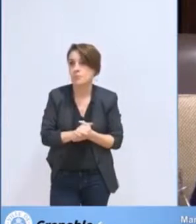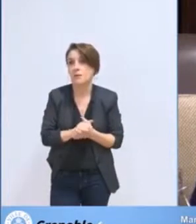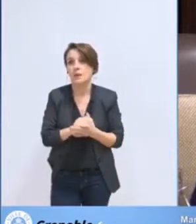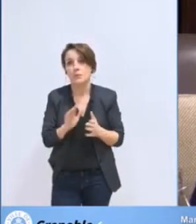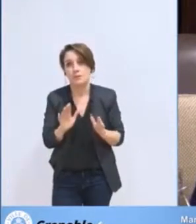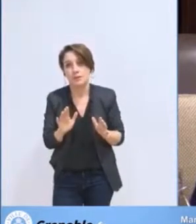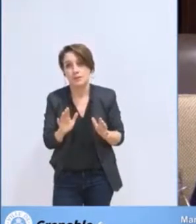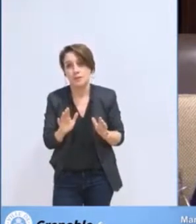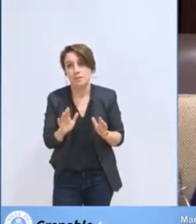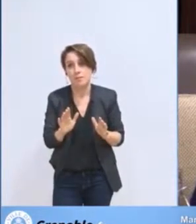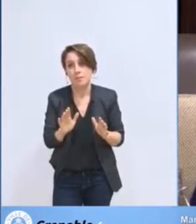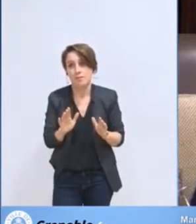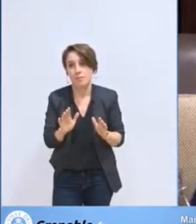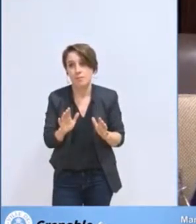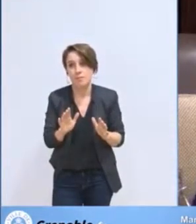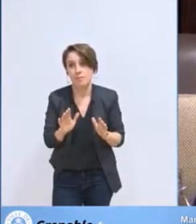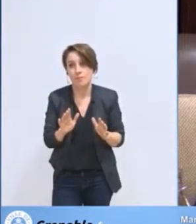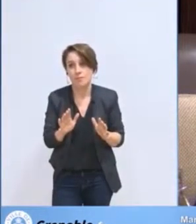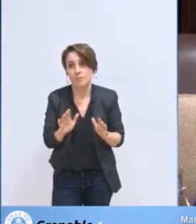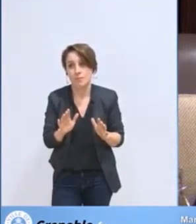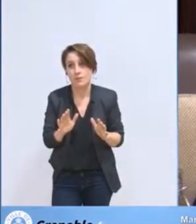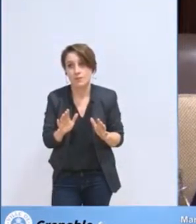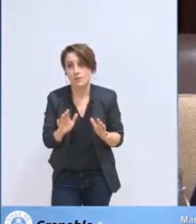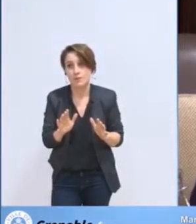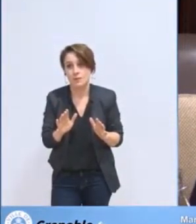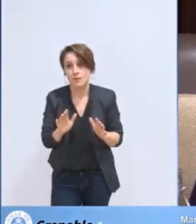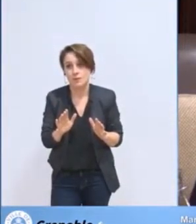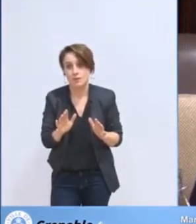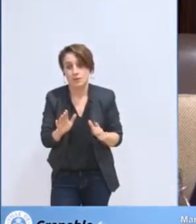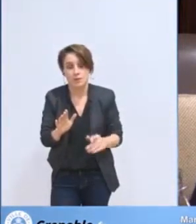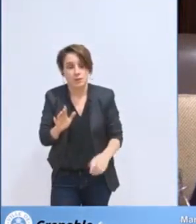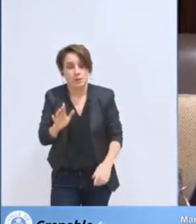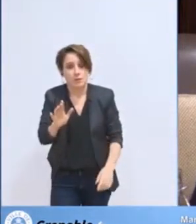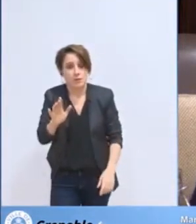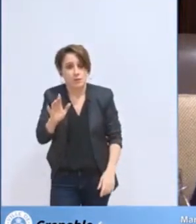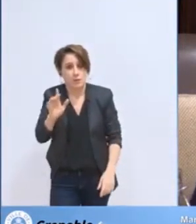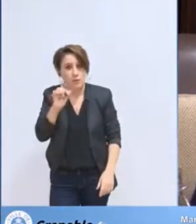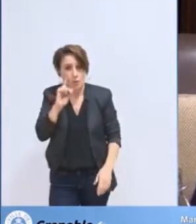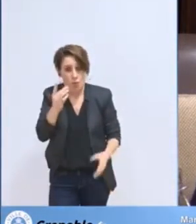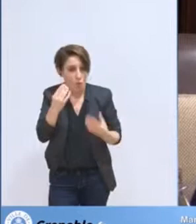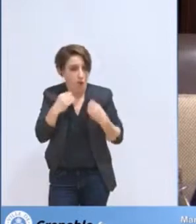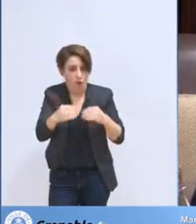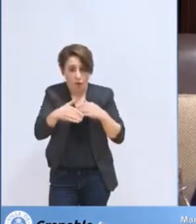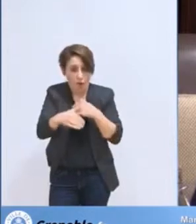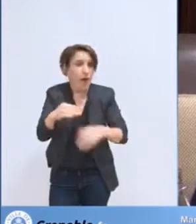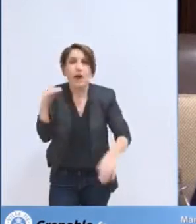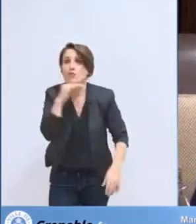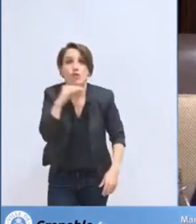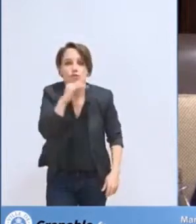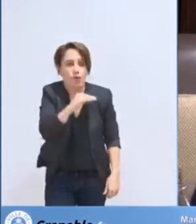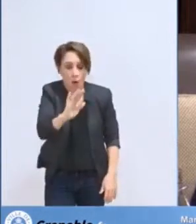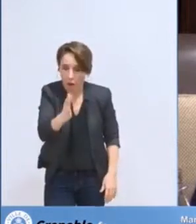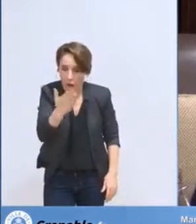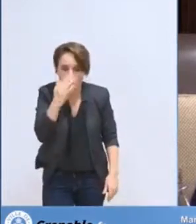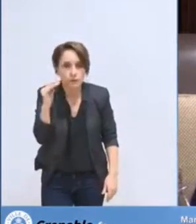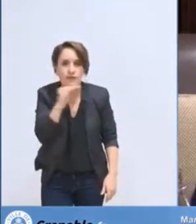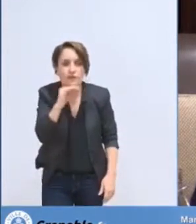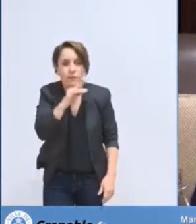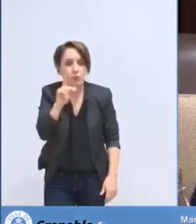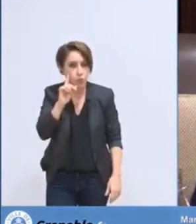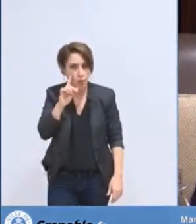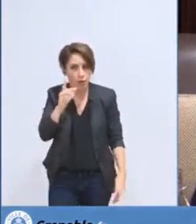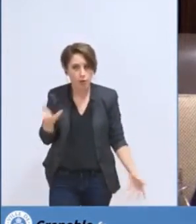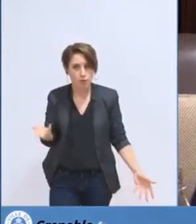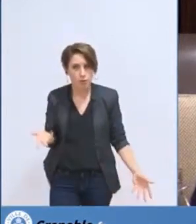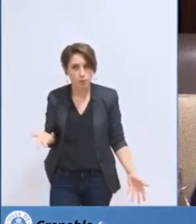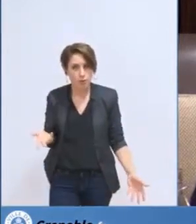Simplement, quel était le degré d'urgence à vendre ces parts lorsque l'on